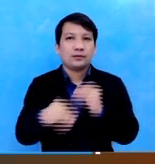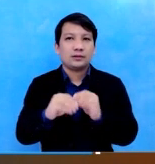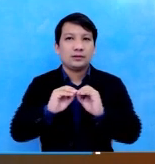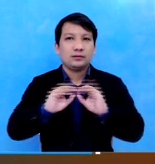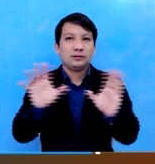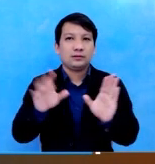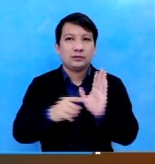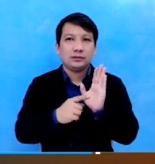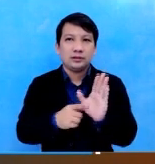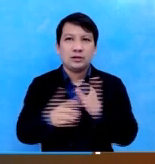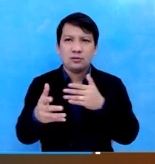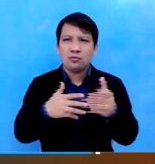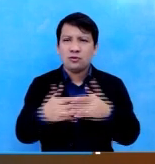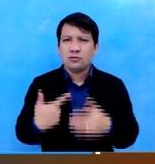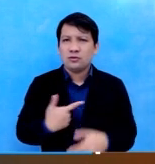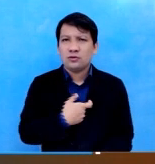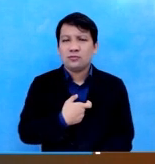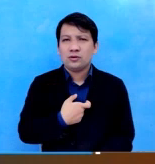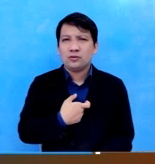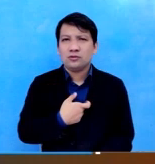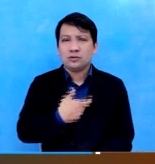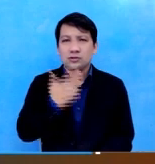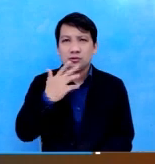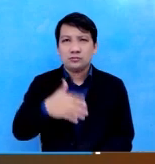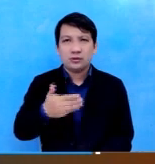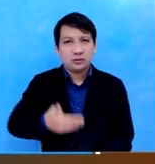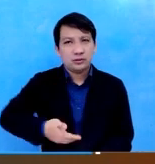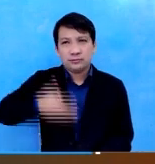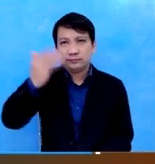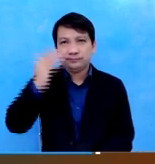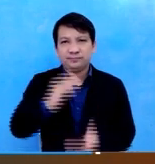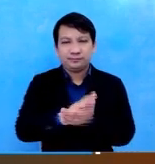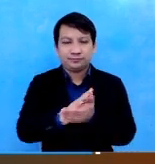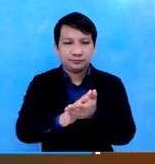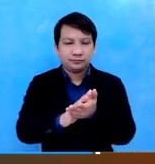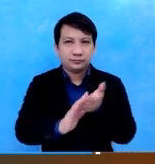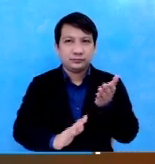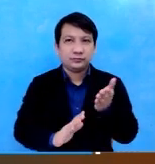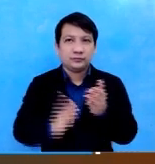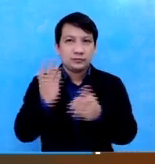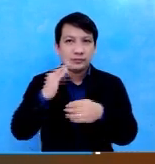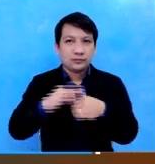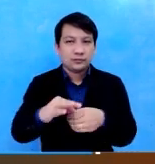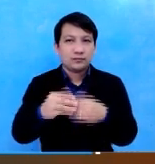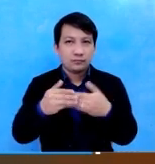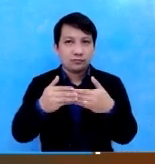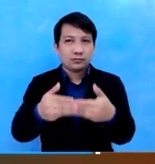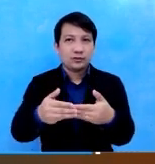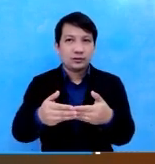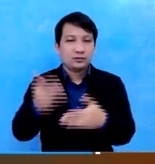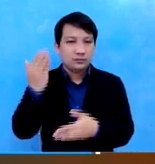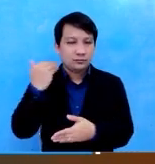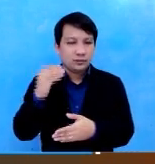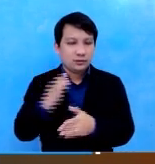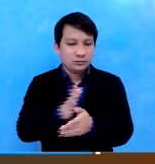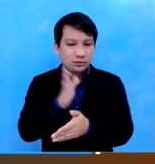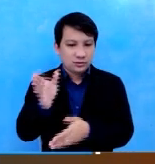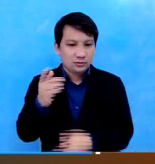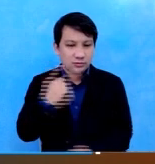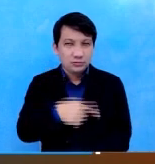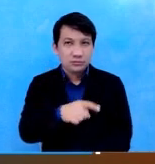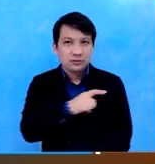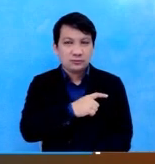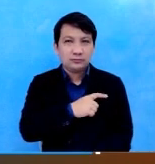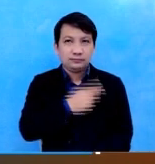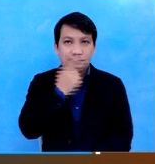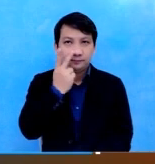Senator Padilla na wala naman siyang malubhang sakit. Tumaas lang daw ang kanyang blood pressure mula noong eleksyon at nagpatuloy kahit noong magbakasyon siya sa Spain. May nakita